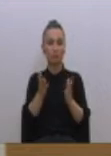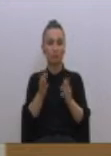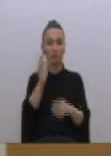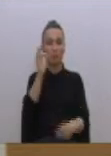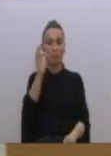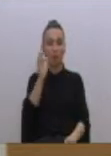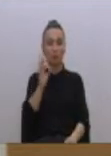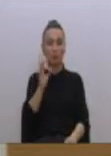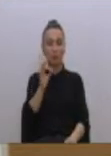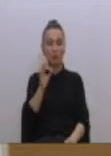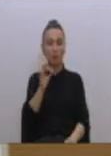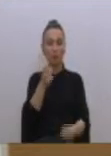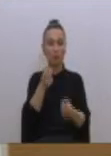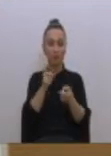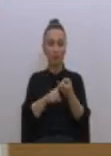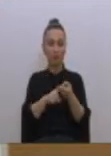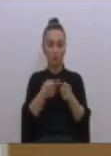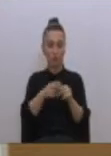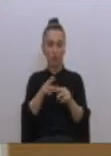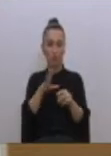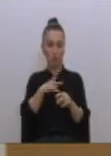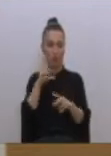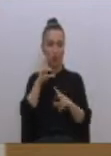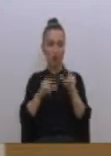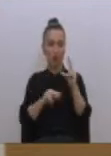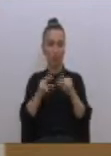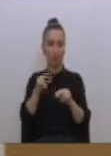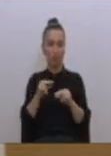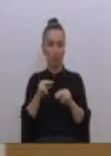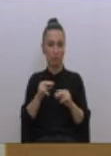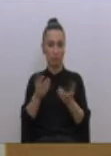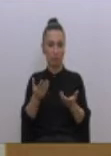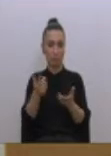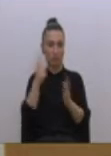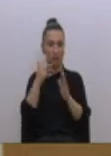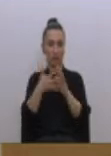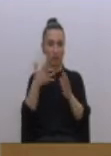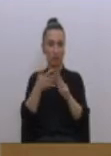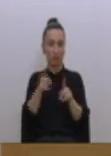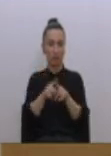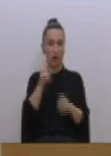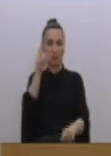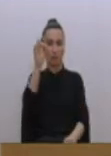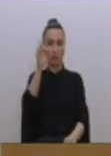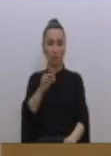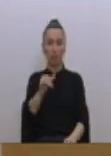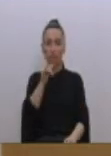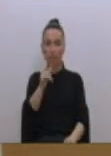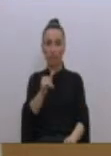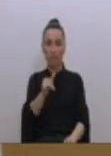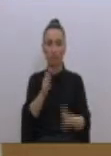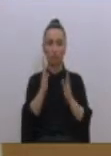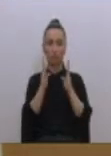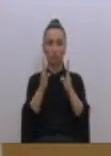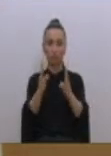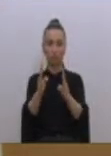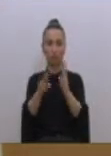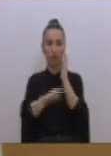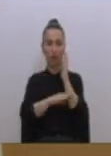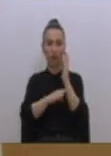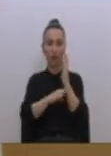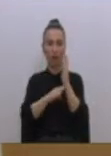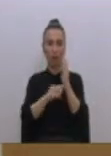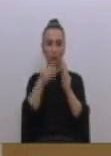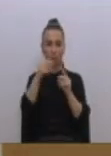პროცენტულ გადაცდომებში ანუ ეს იყო ისედაც გათვალისწინებული. თავისთავად ხვდებით რომ ხა 100%-ით ვერცერთი ბაღი ვერ გაიხარებს. ანუ სანამ